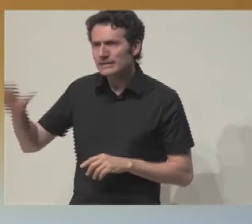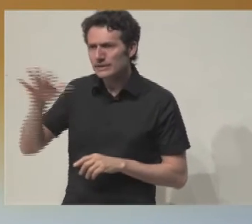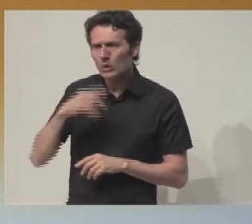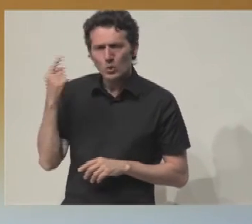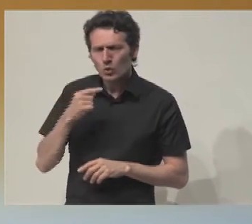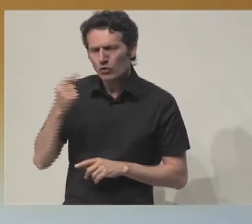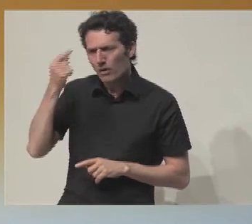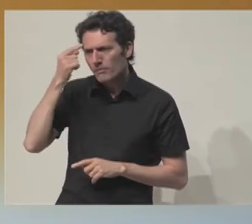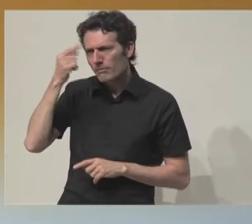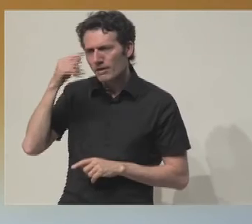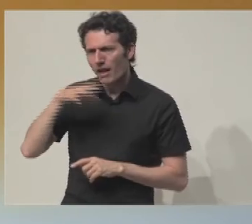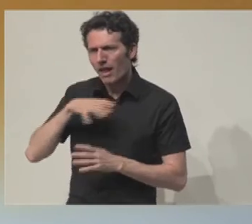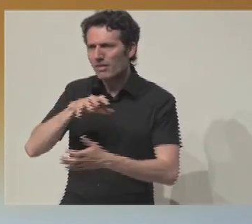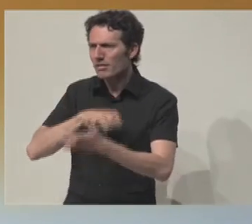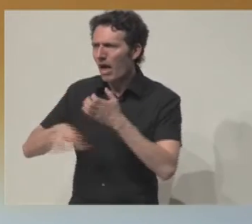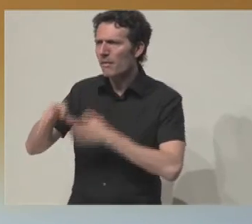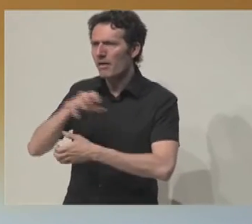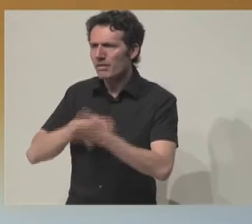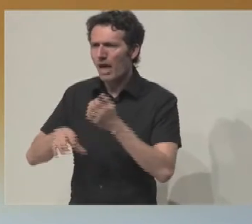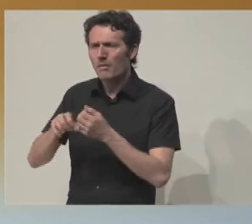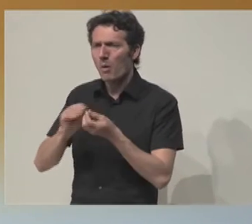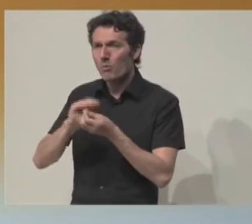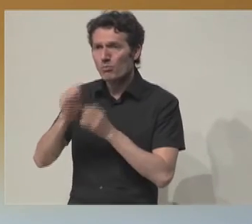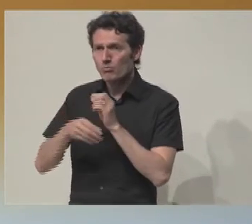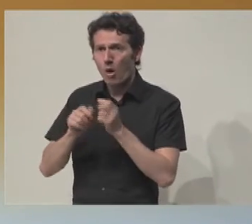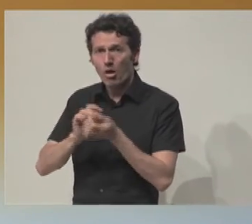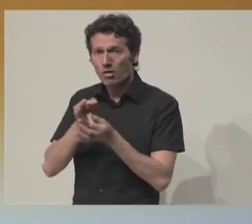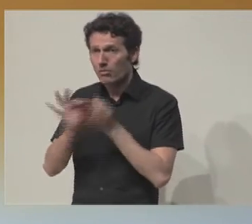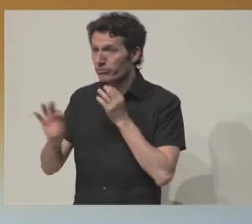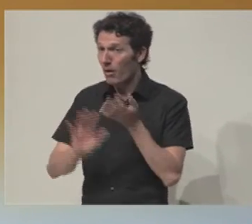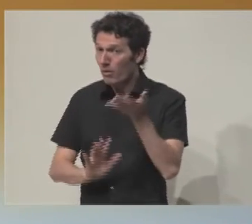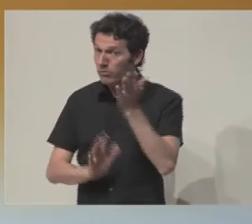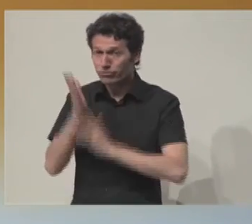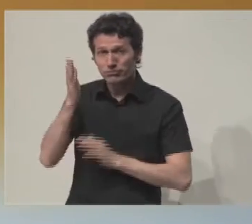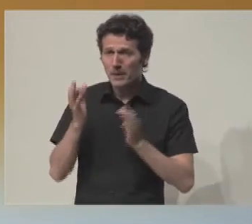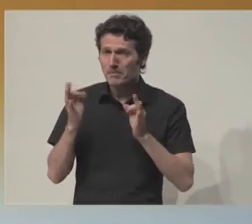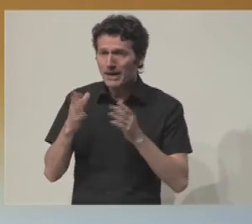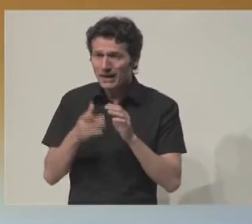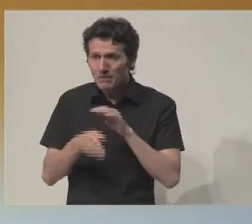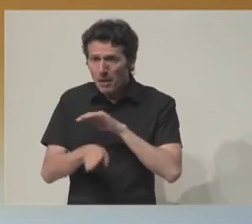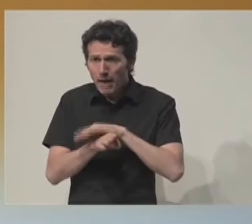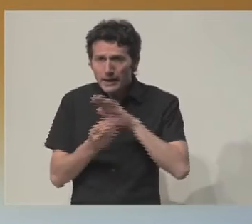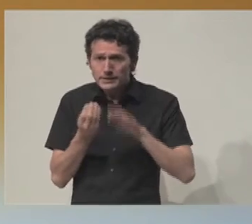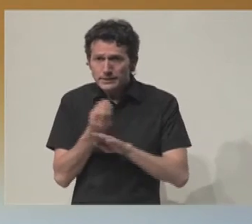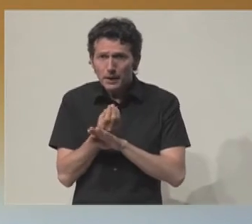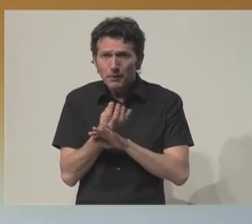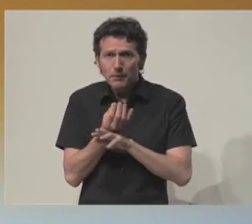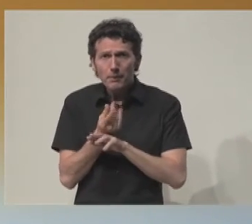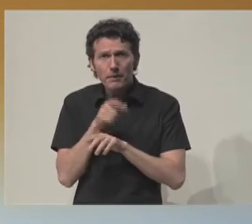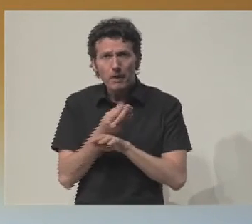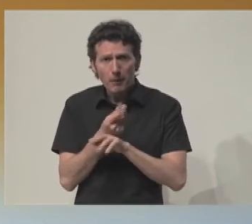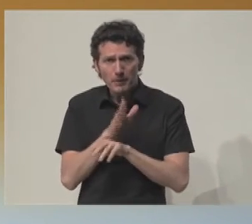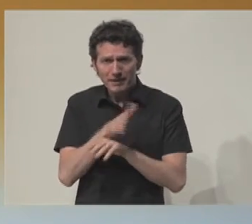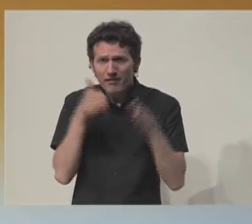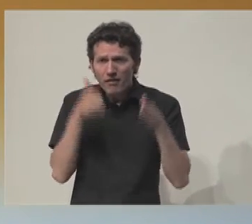je pense toujours au drame qui menace d'embraser l'univers et dont le foyer c'est pas un hasard si